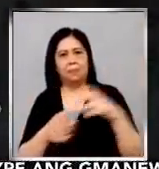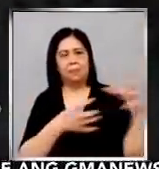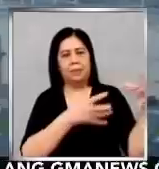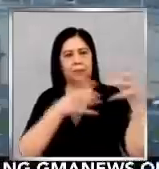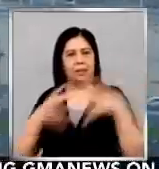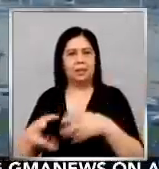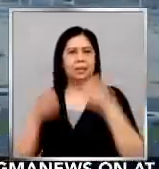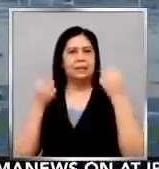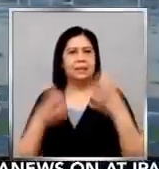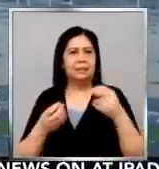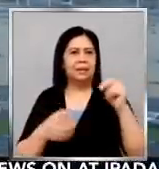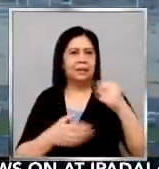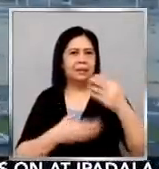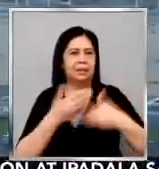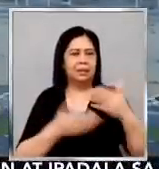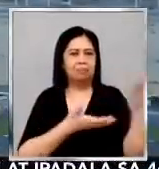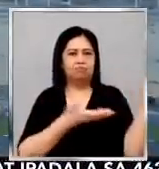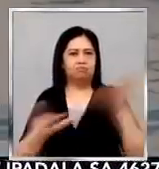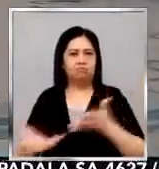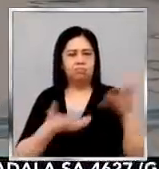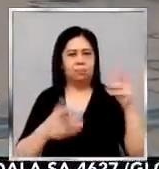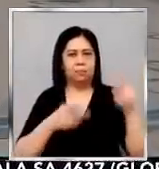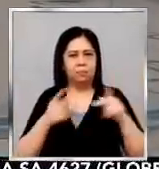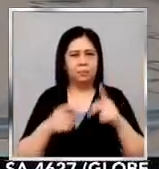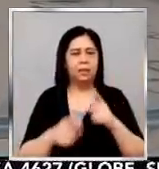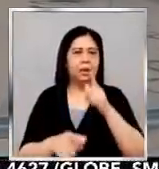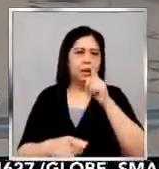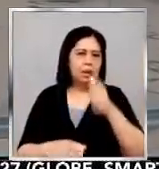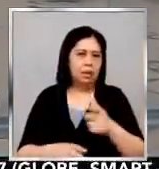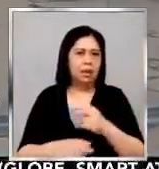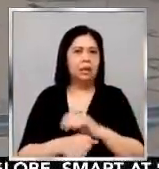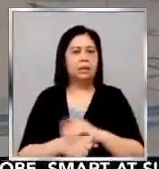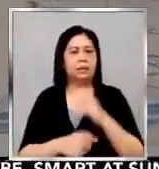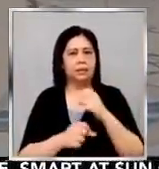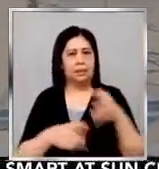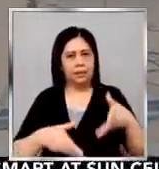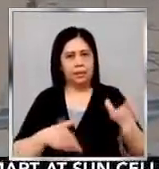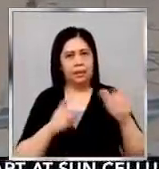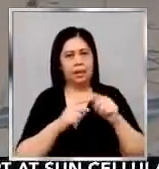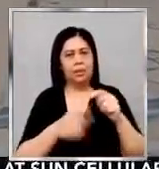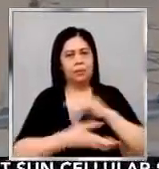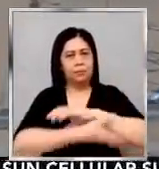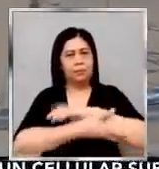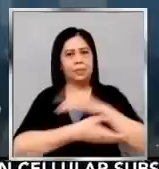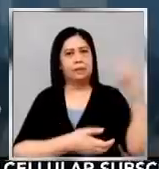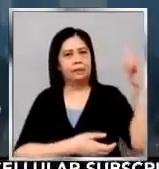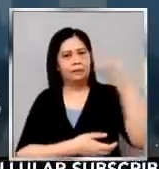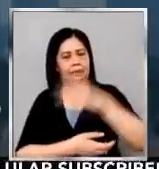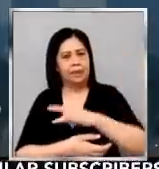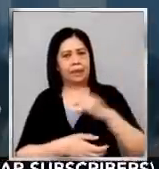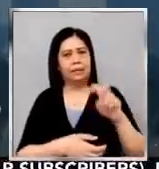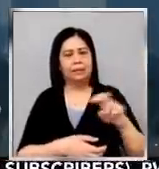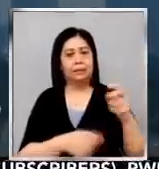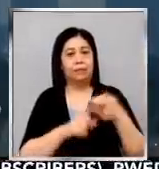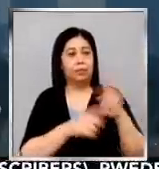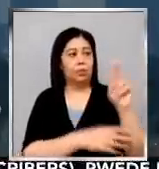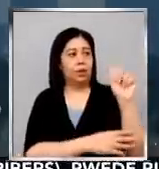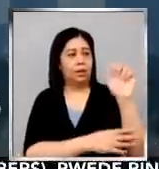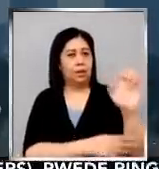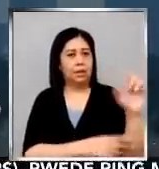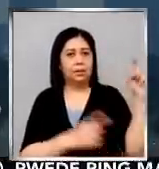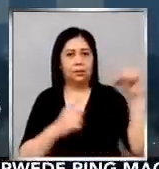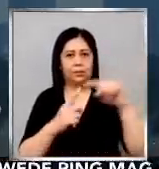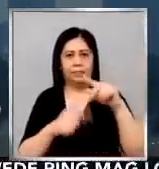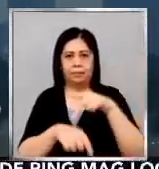kailangang i-repatriate. Mabuti na lamang at pinayagan na ang bayanihan flight na makabiyahe mula UAE papunta ng Pilipinas.